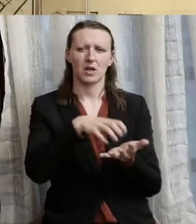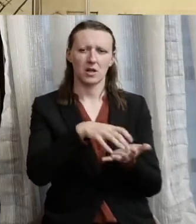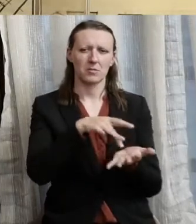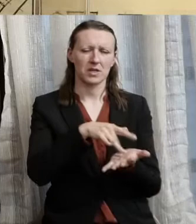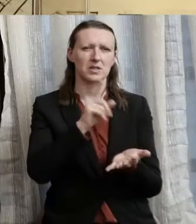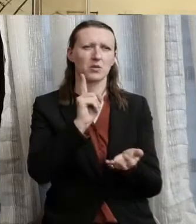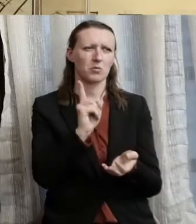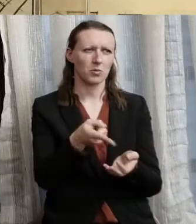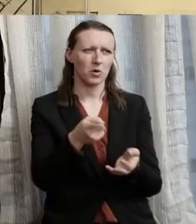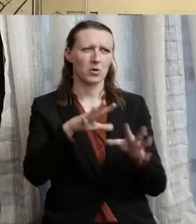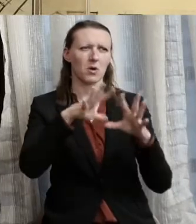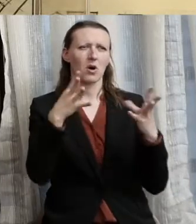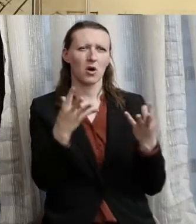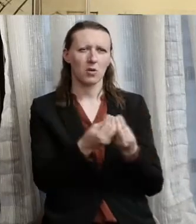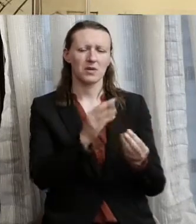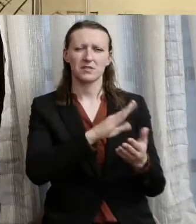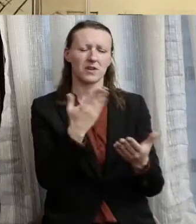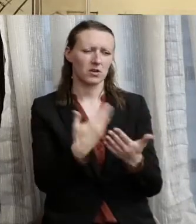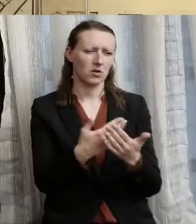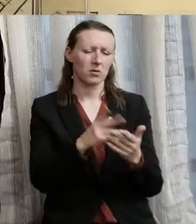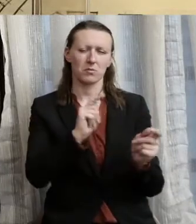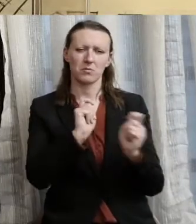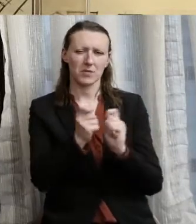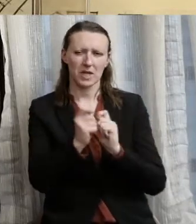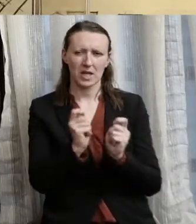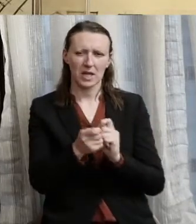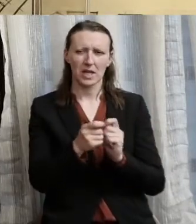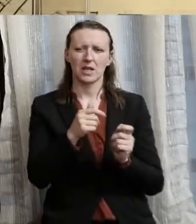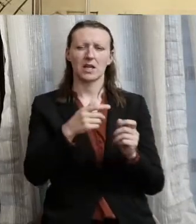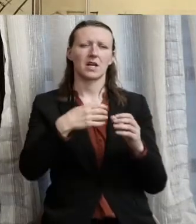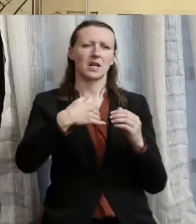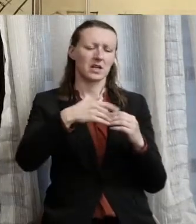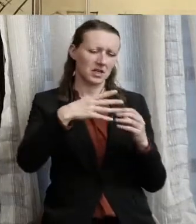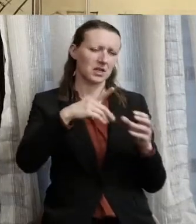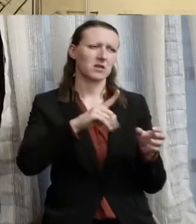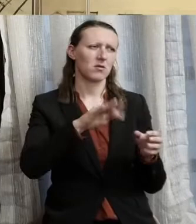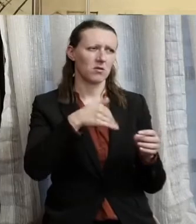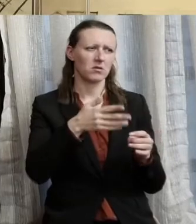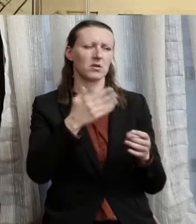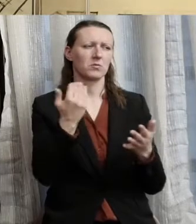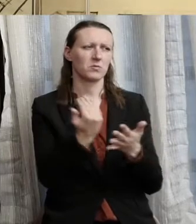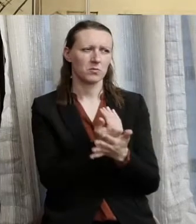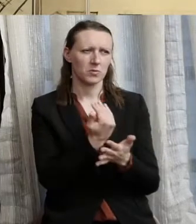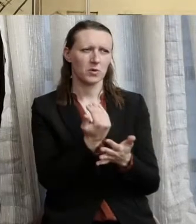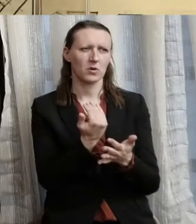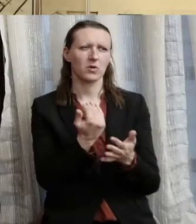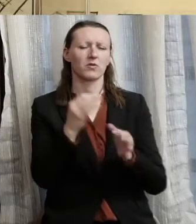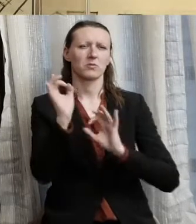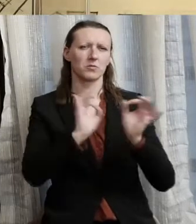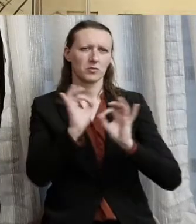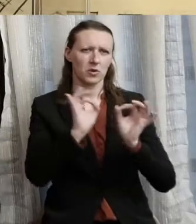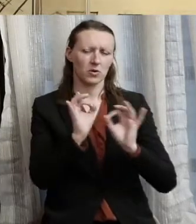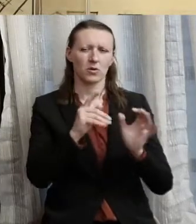uređaja, moramo kompletno svu dokumentaciju mijenjati, znači ići i ponovo na